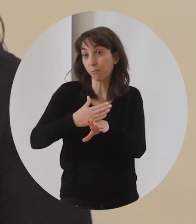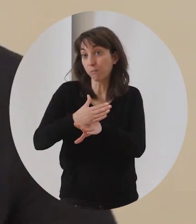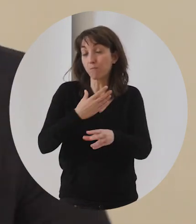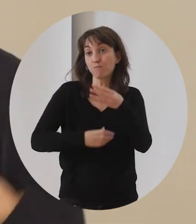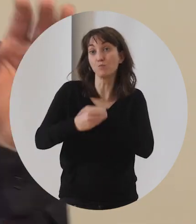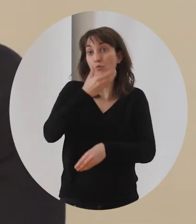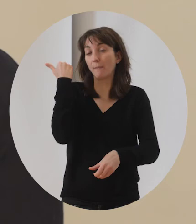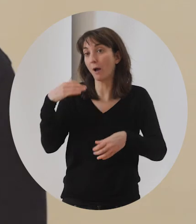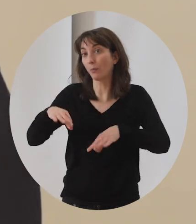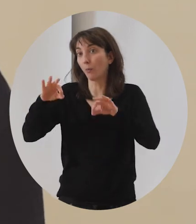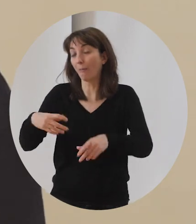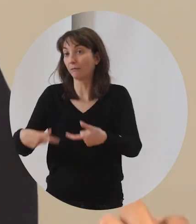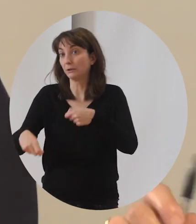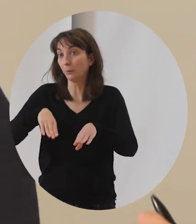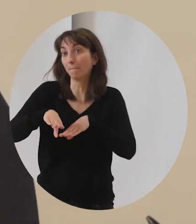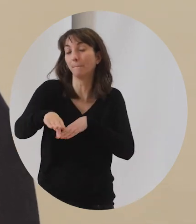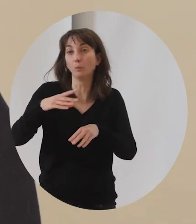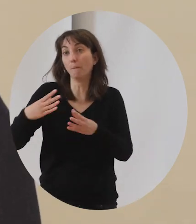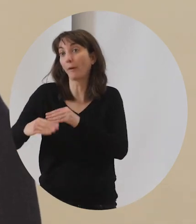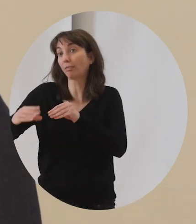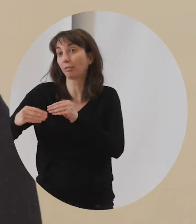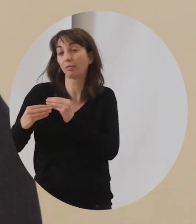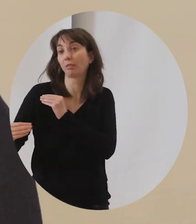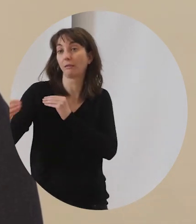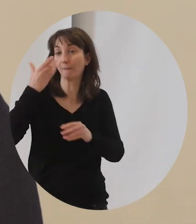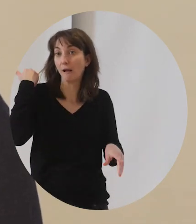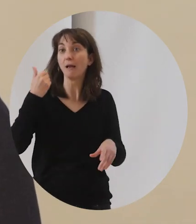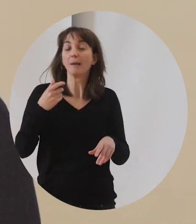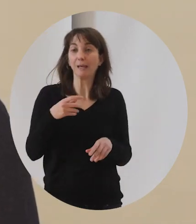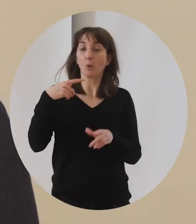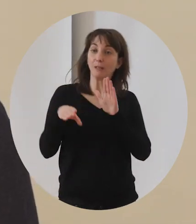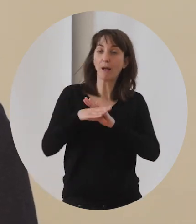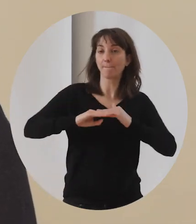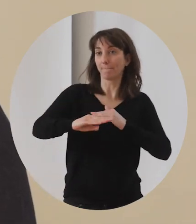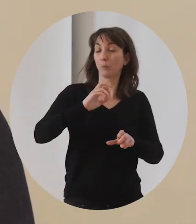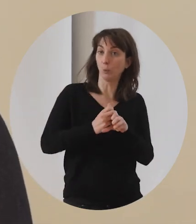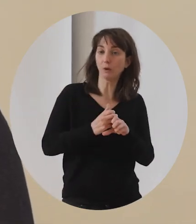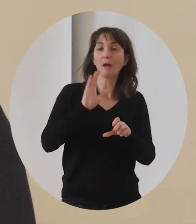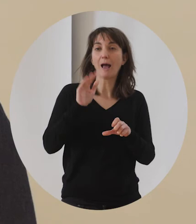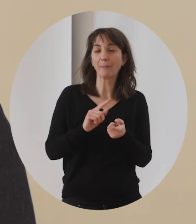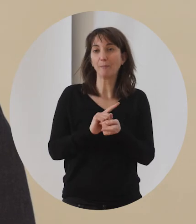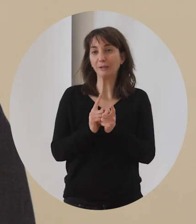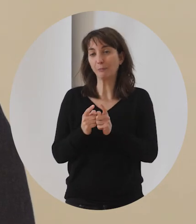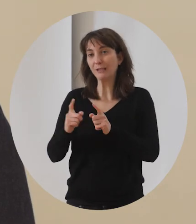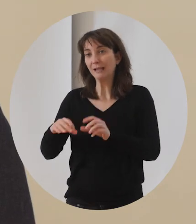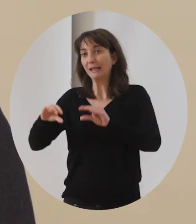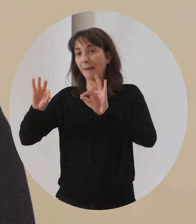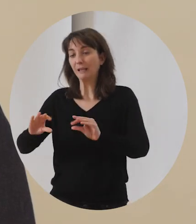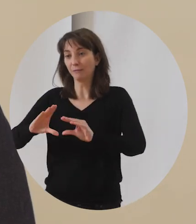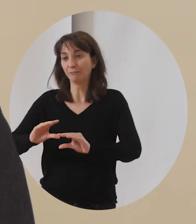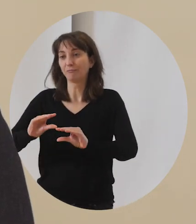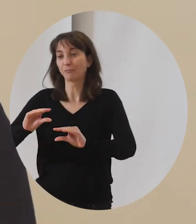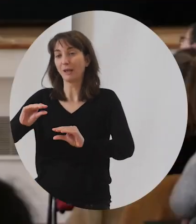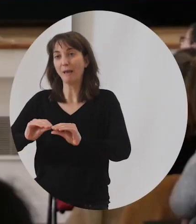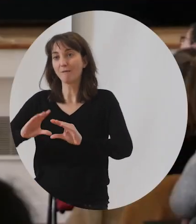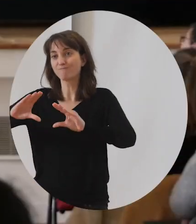ou je sais pas, le lino ou la moquette, et ensuite progressivement amener des tapis de plus en plus épais pour là jouer sur